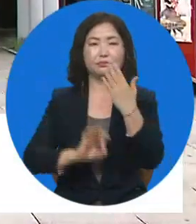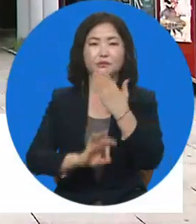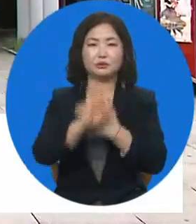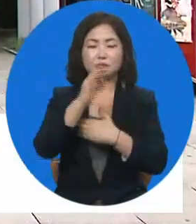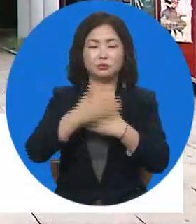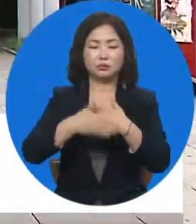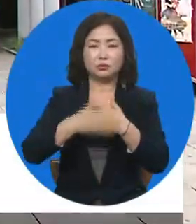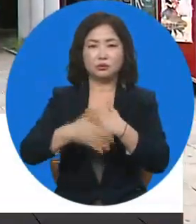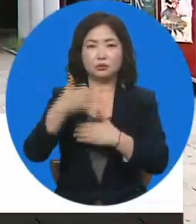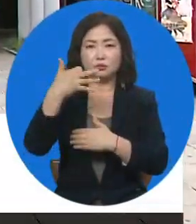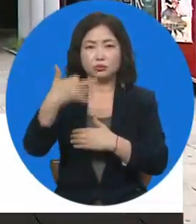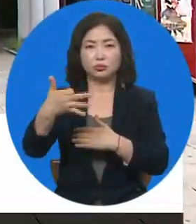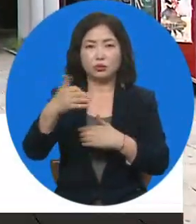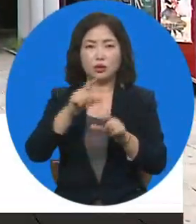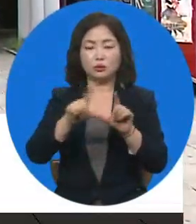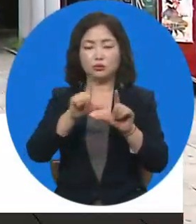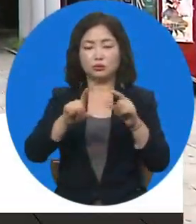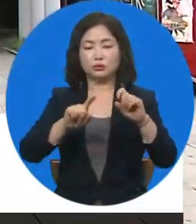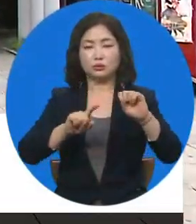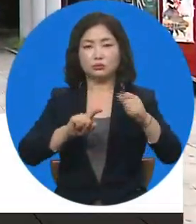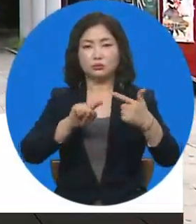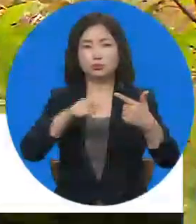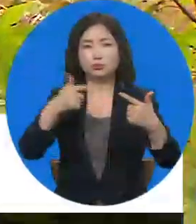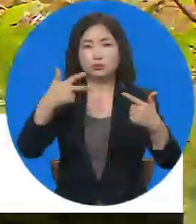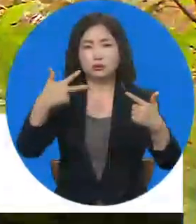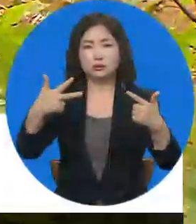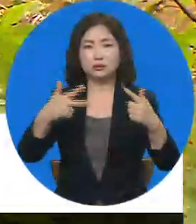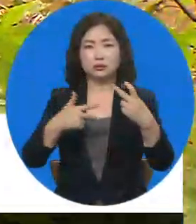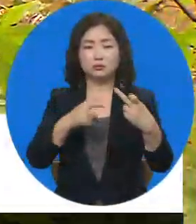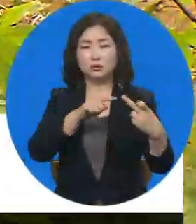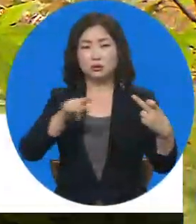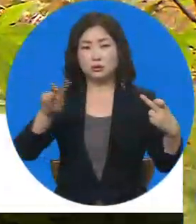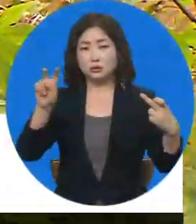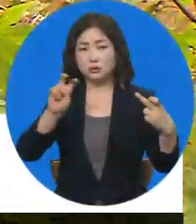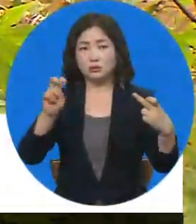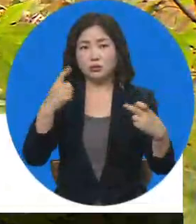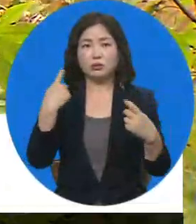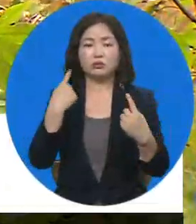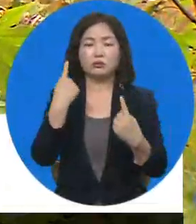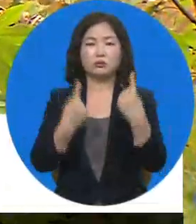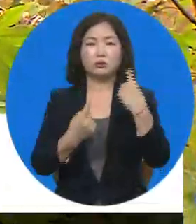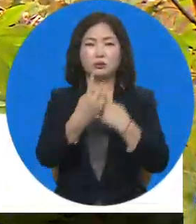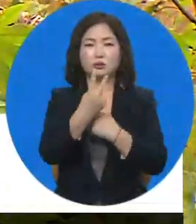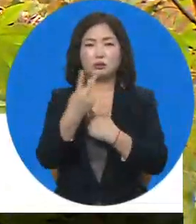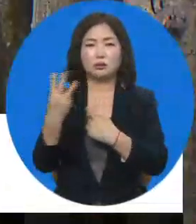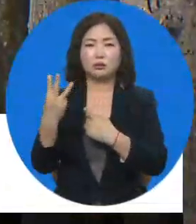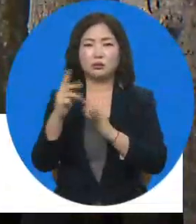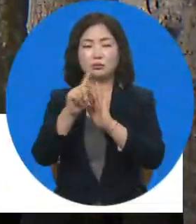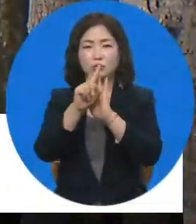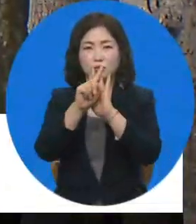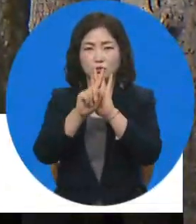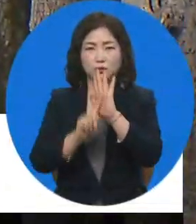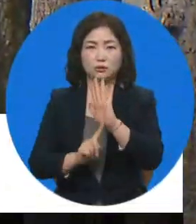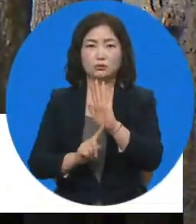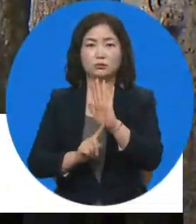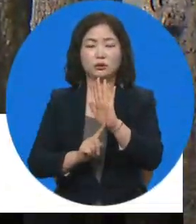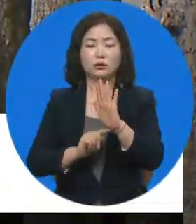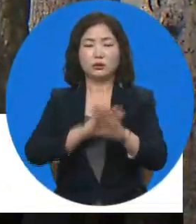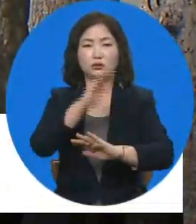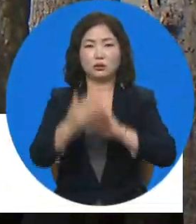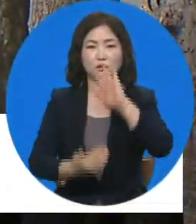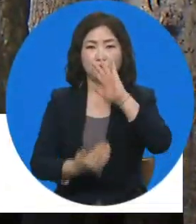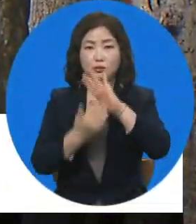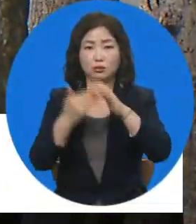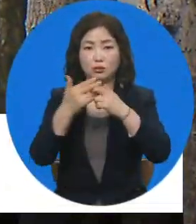아침 최저기온은 대구 19도 안동 16.7 도 등 12도 에서 20도로 어제보다 2도에서 삶도 낮았습니다